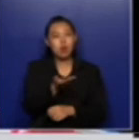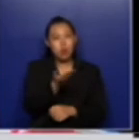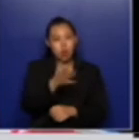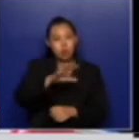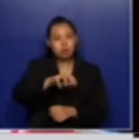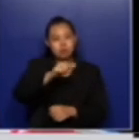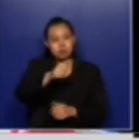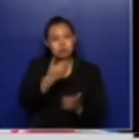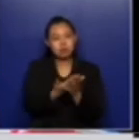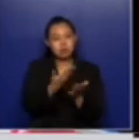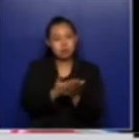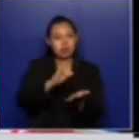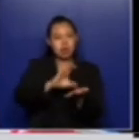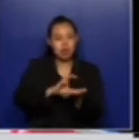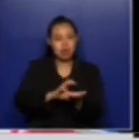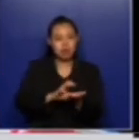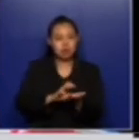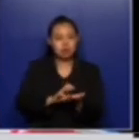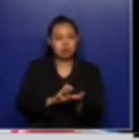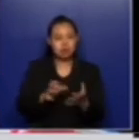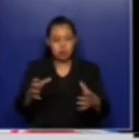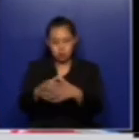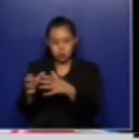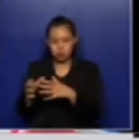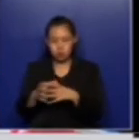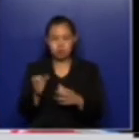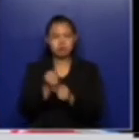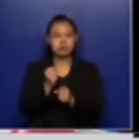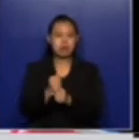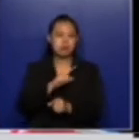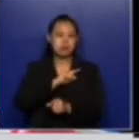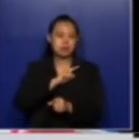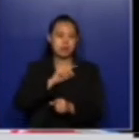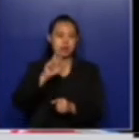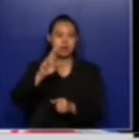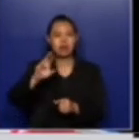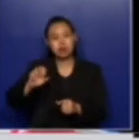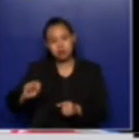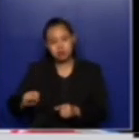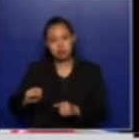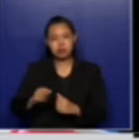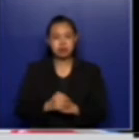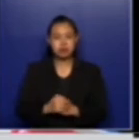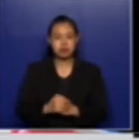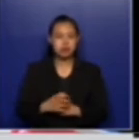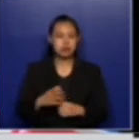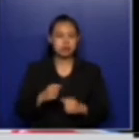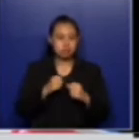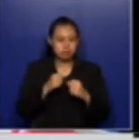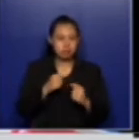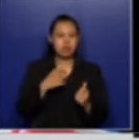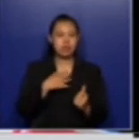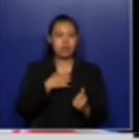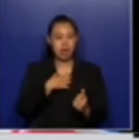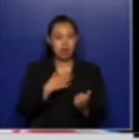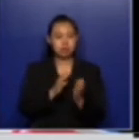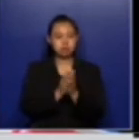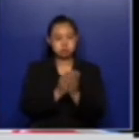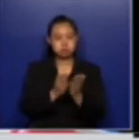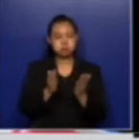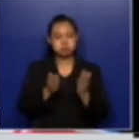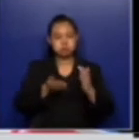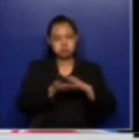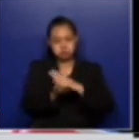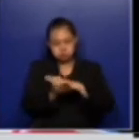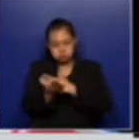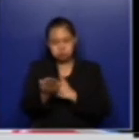และก็หน่วยงานที่รับผิดชอบแม้ทั้งส่งของสภาเองนะคะได้พยายามที่จะทำเอกสารให้พวกเราอ่านแต่เรา